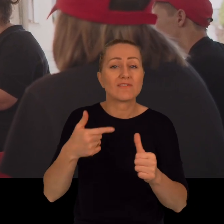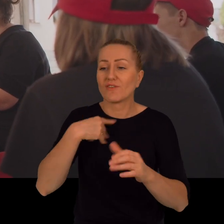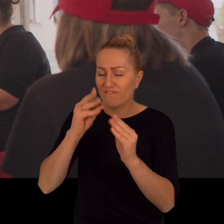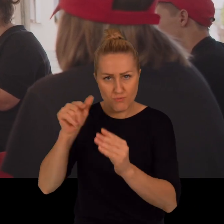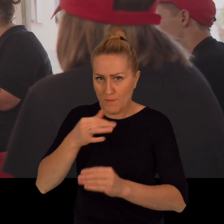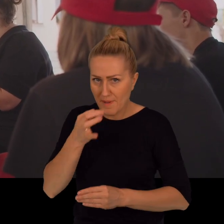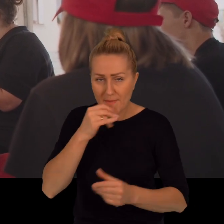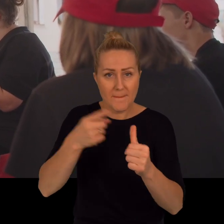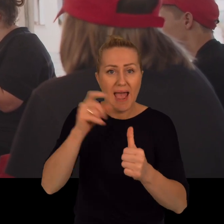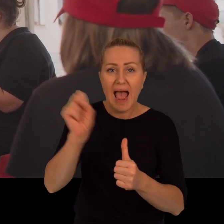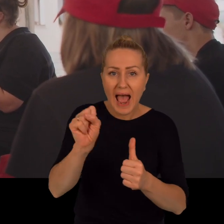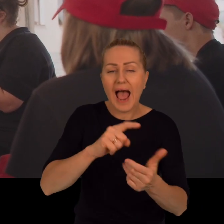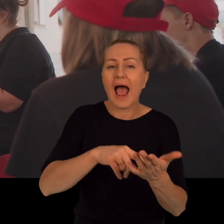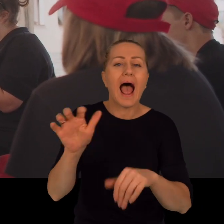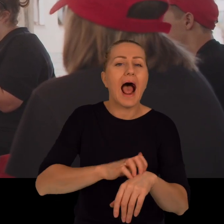A?